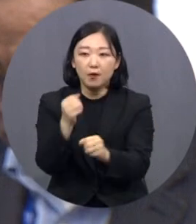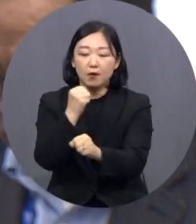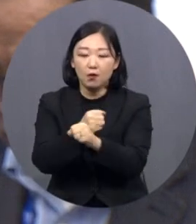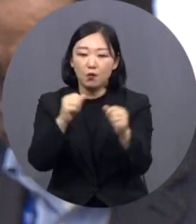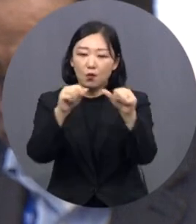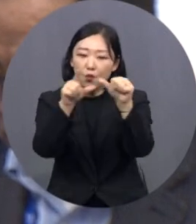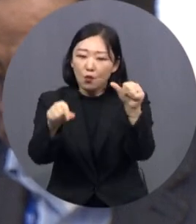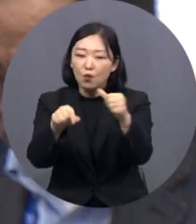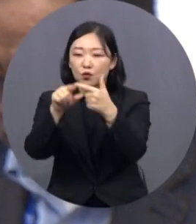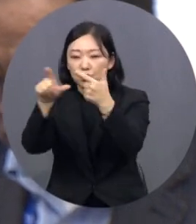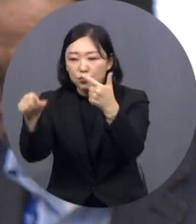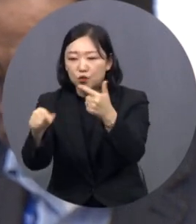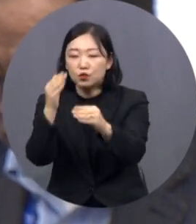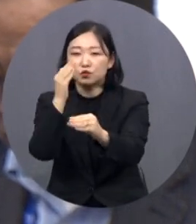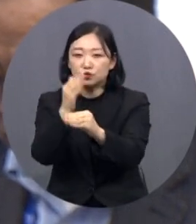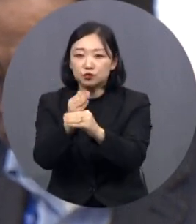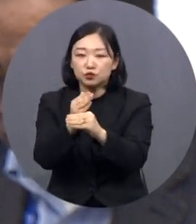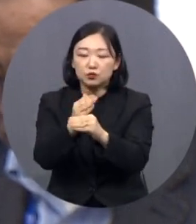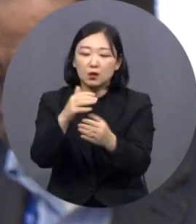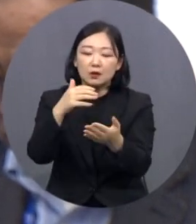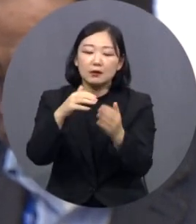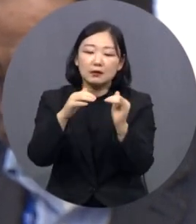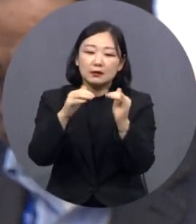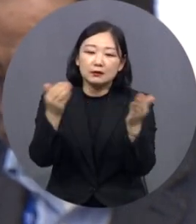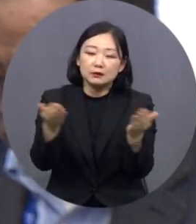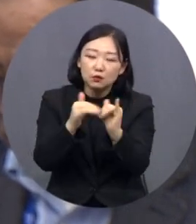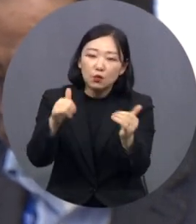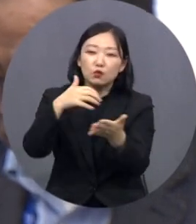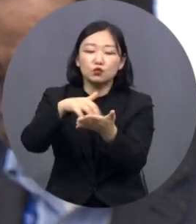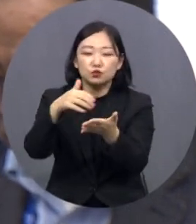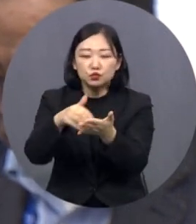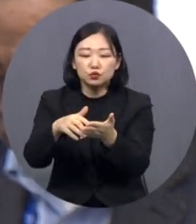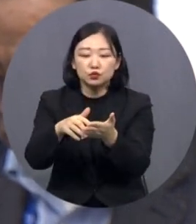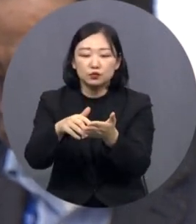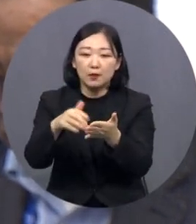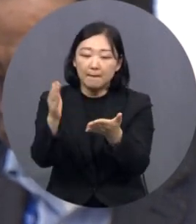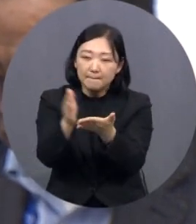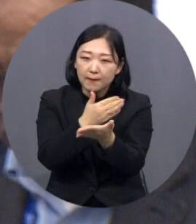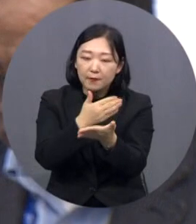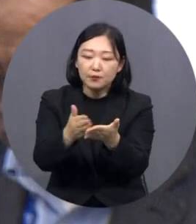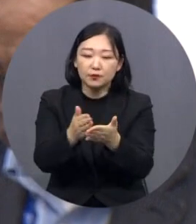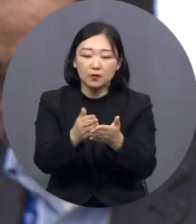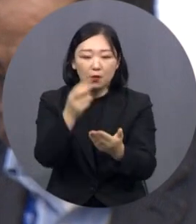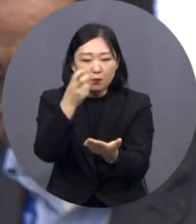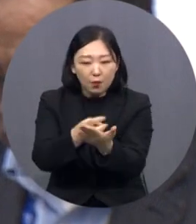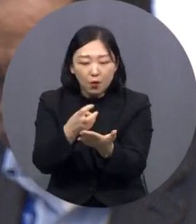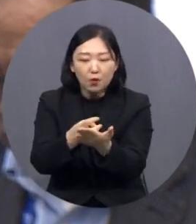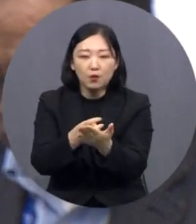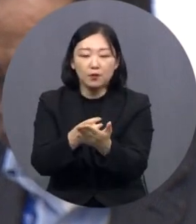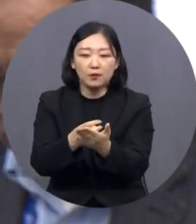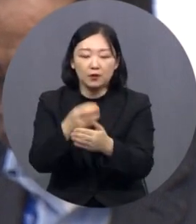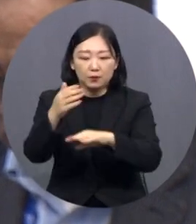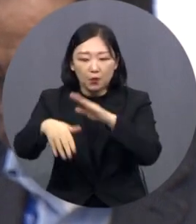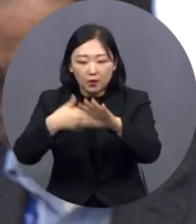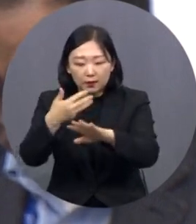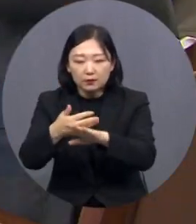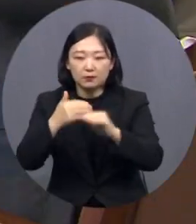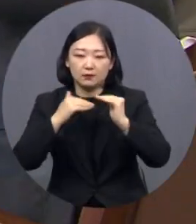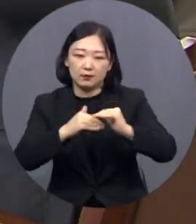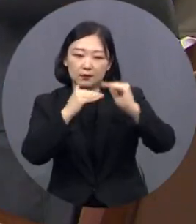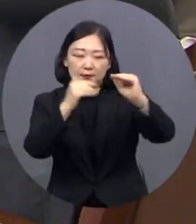중에 이제 공무원 뭐 정원이라든가 인력 배분안을 만들고 그다음에 법령안 조례기출안 이렇게 쭉